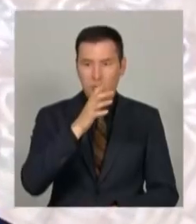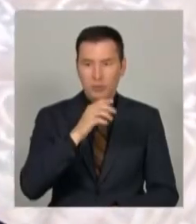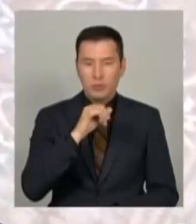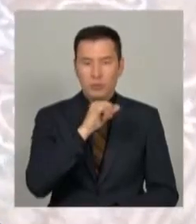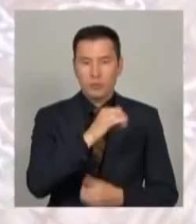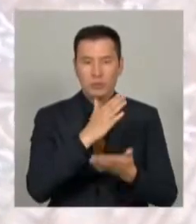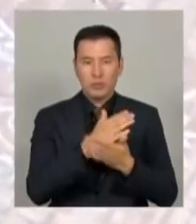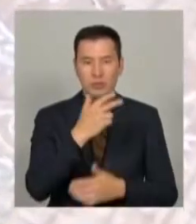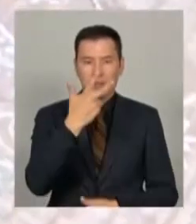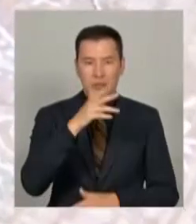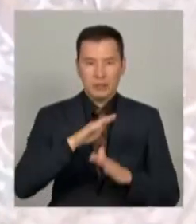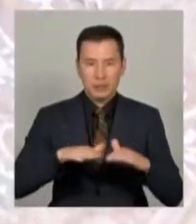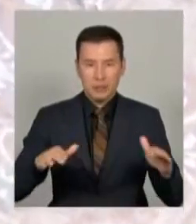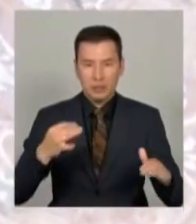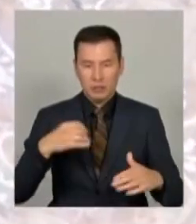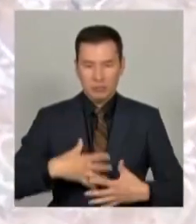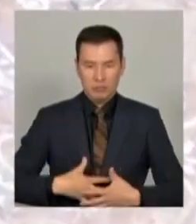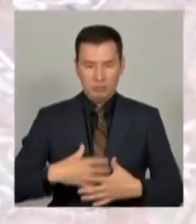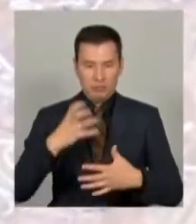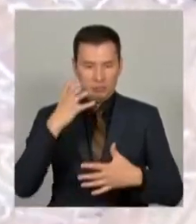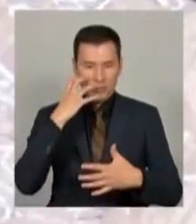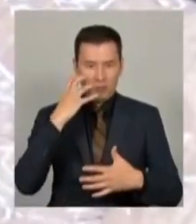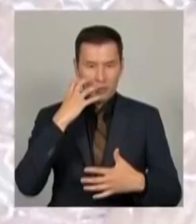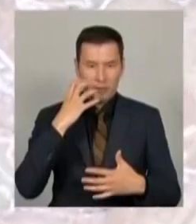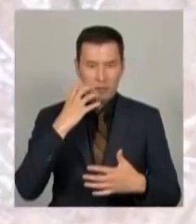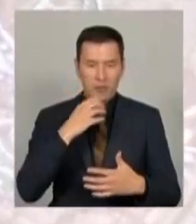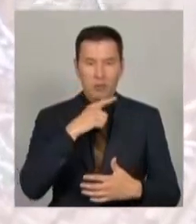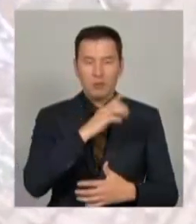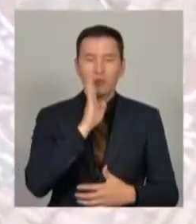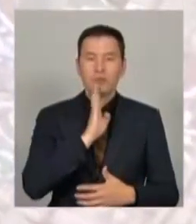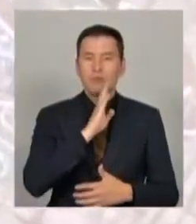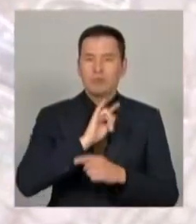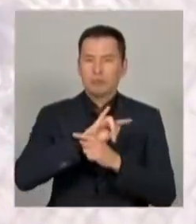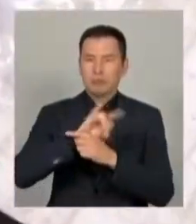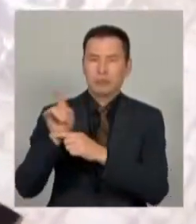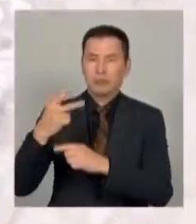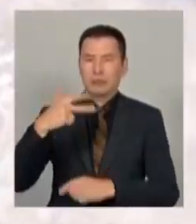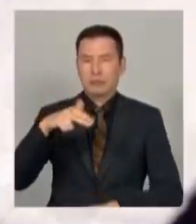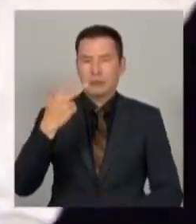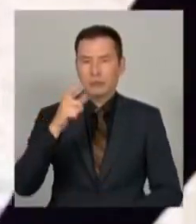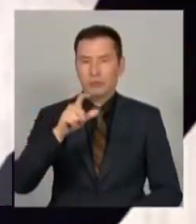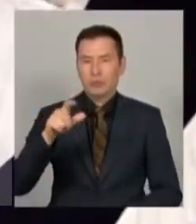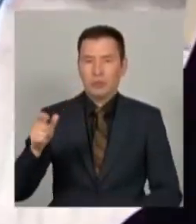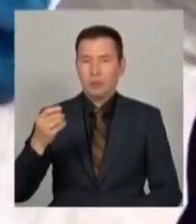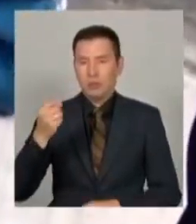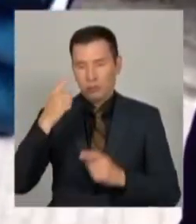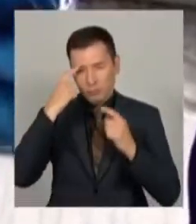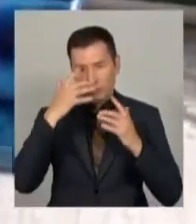3 маленьких детей и беременности осужденной. От ее рук пострадали 33 человека, проинформировали в ведомстве.